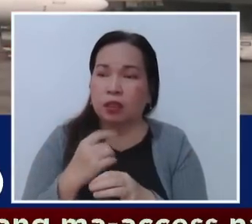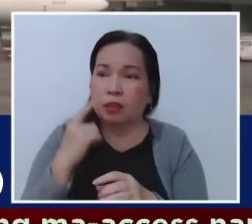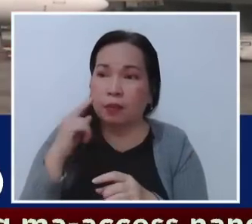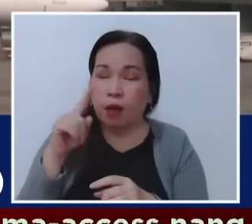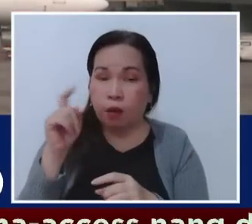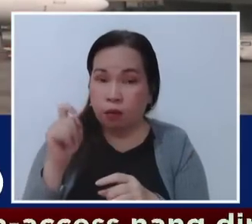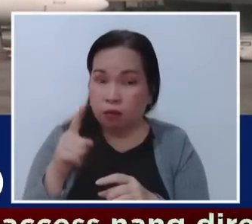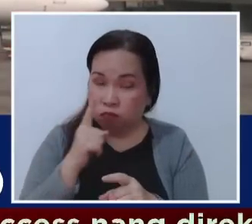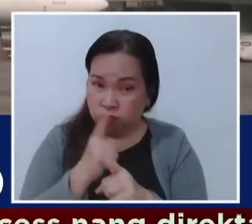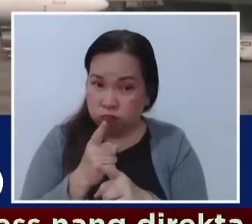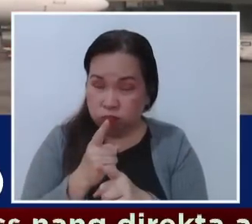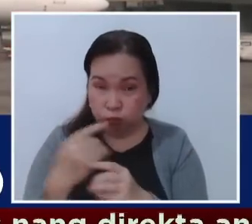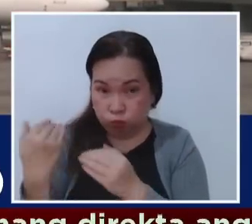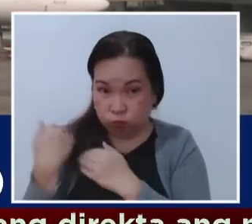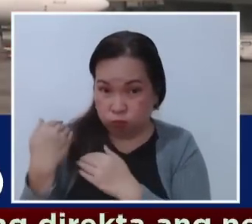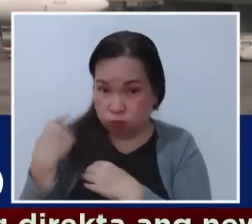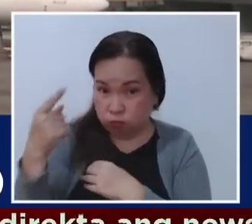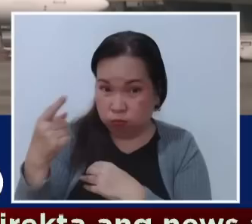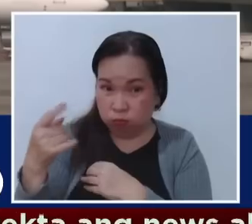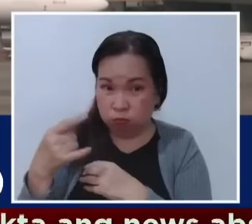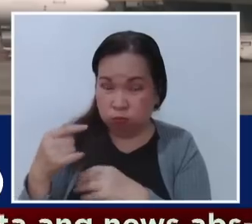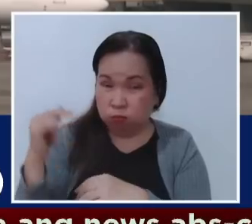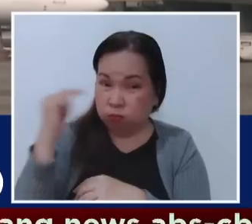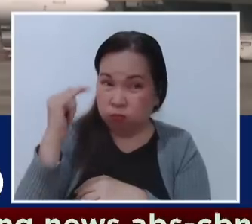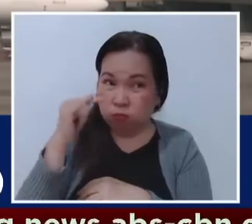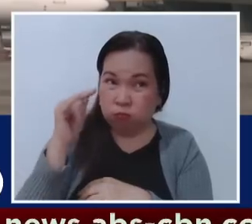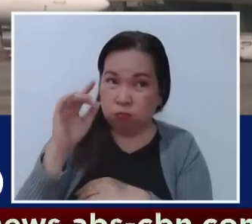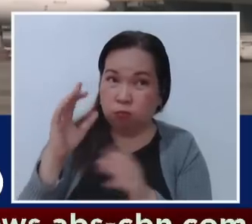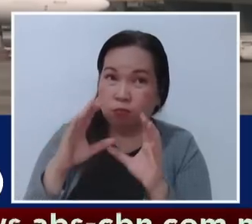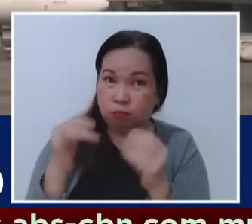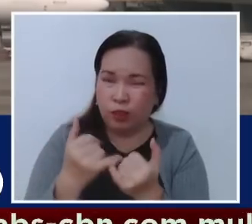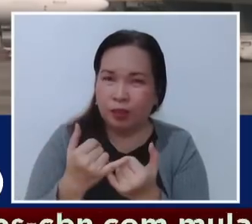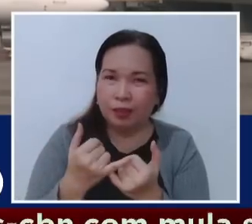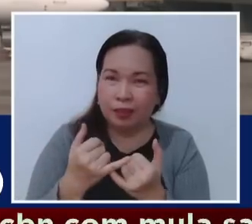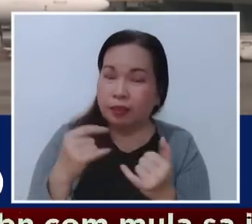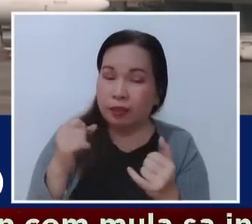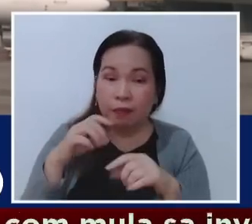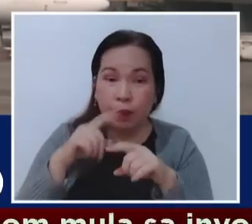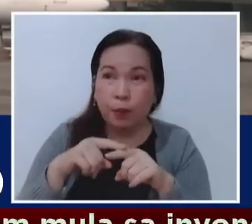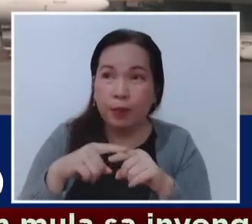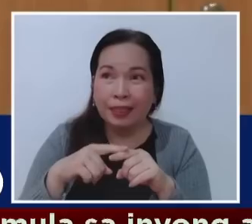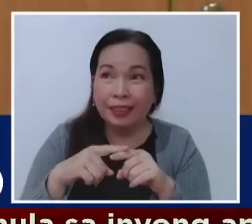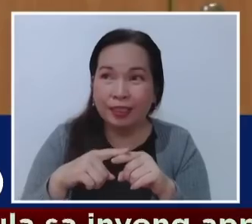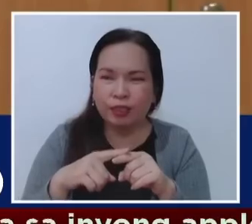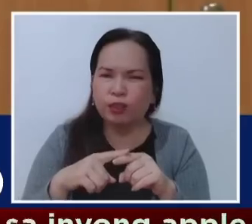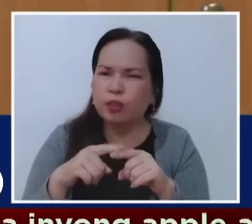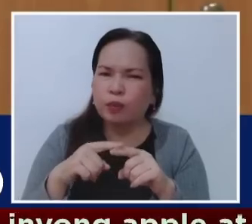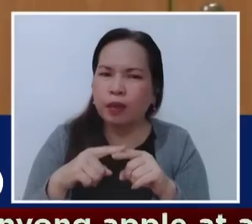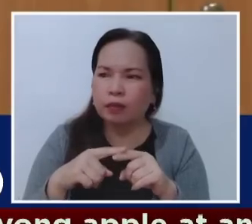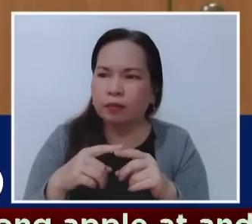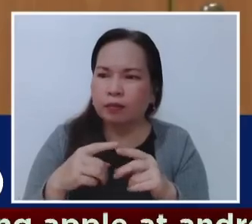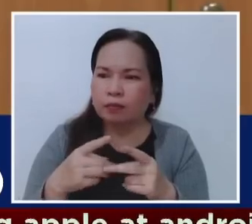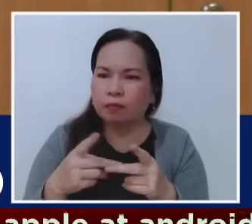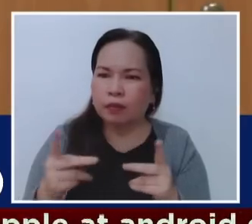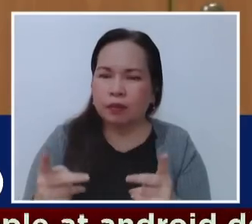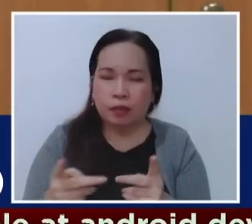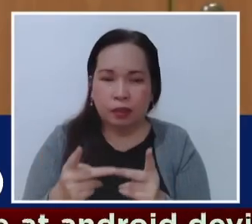ba ang mga airlines. Ayon sa Civil Aeronautics Board, depende sa sitwasyon. Kung halimbawa, sa